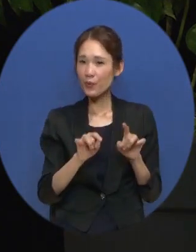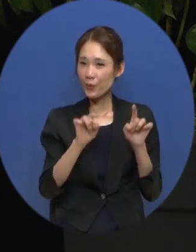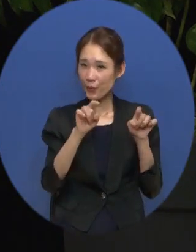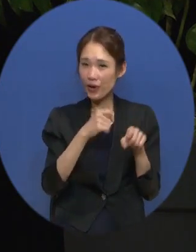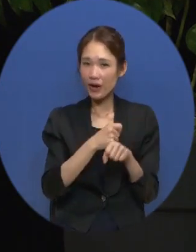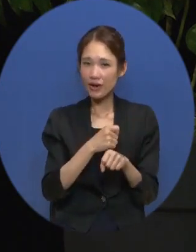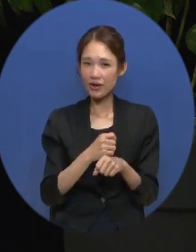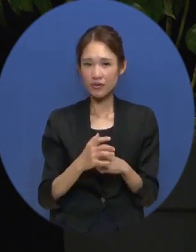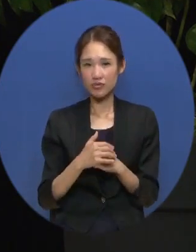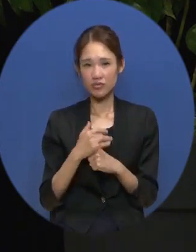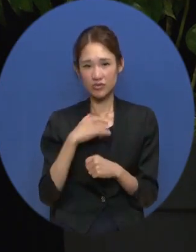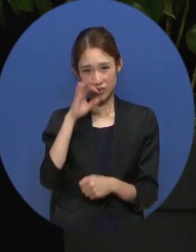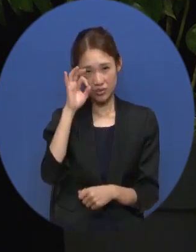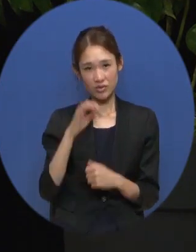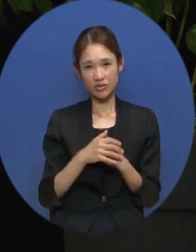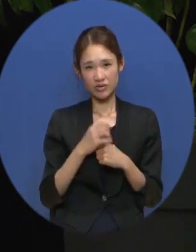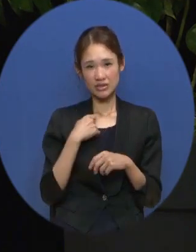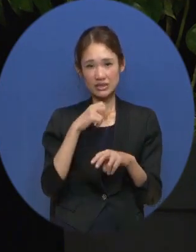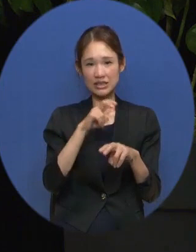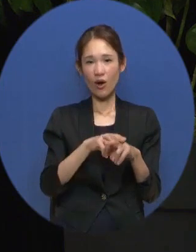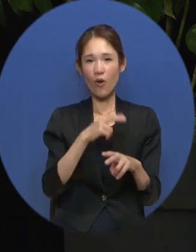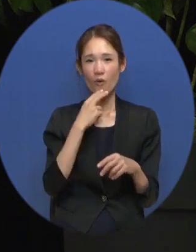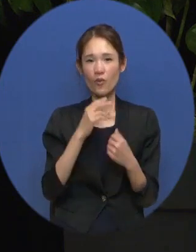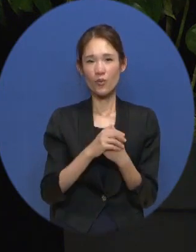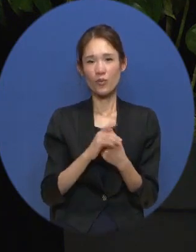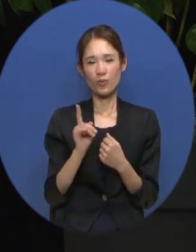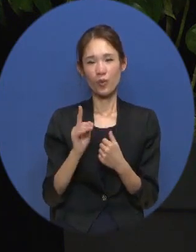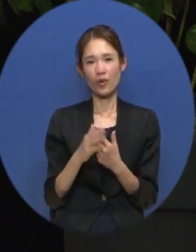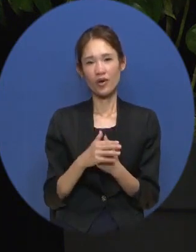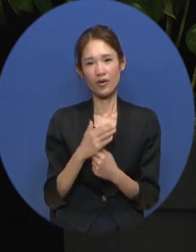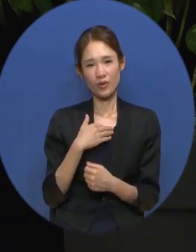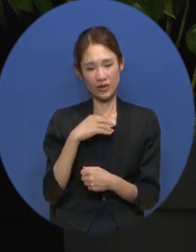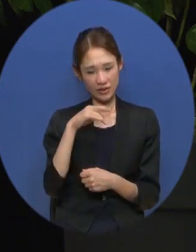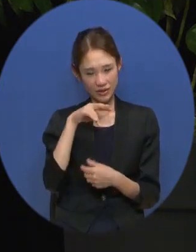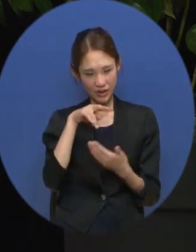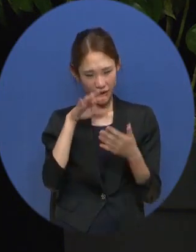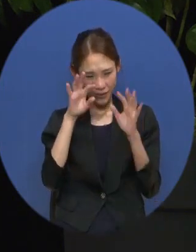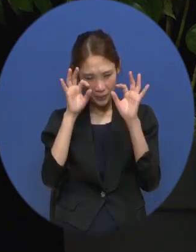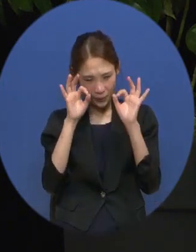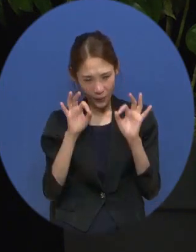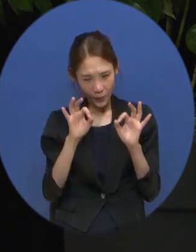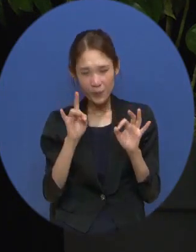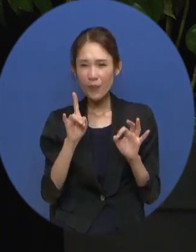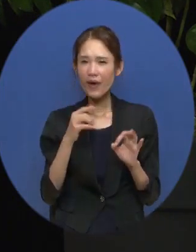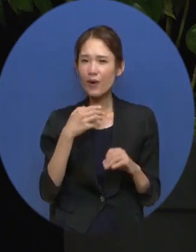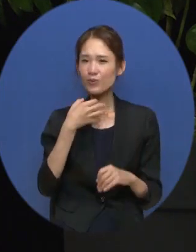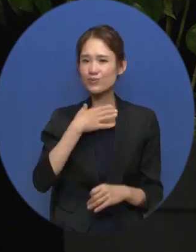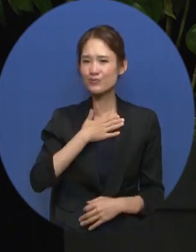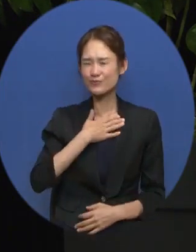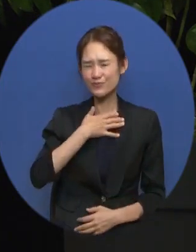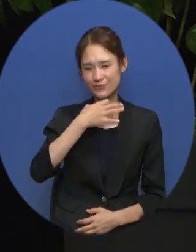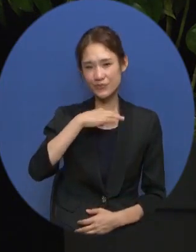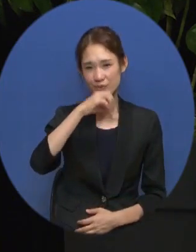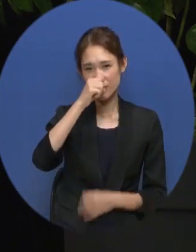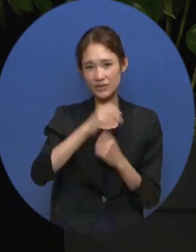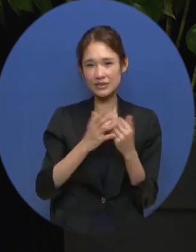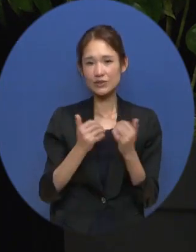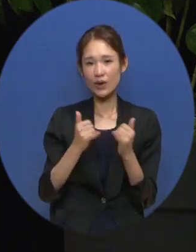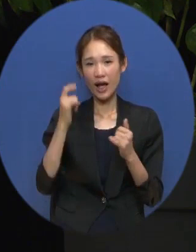보면 저는 그 자리에 없었지만 네. 왠지 뿌듯한 게 있어요. 아~ 그 우리 직원들이